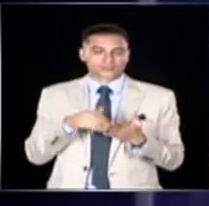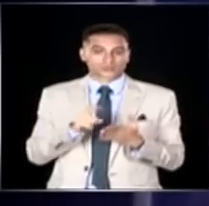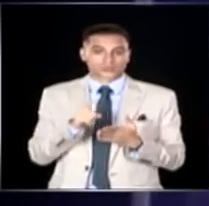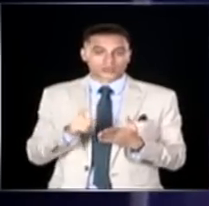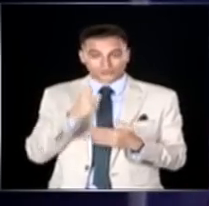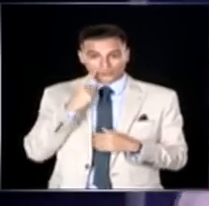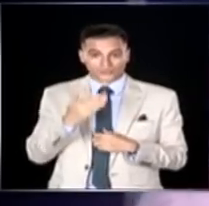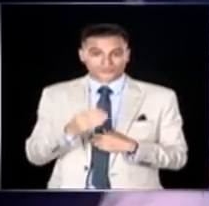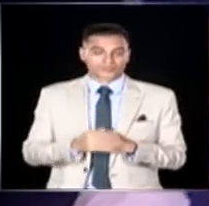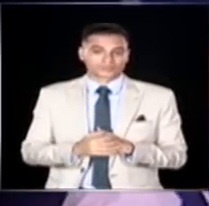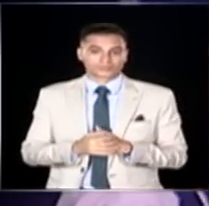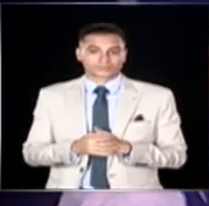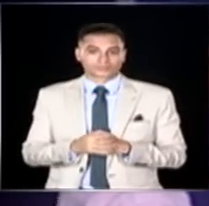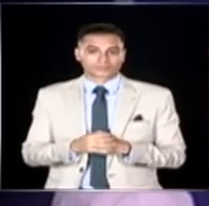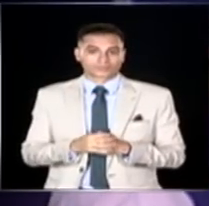الأخير.